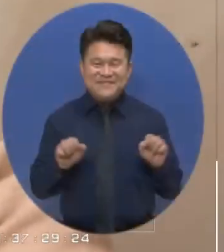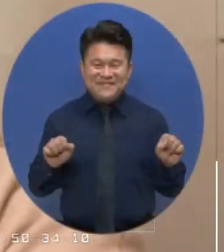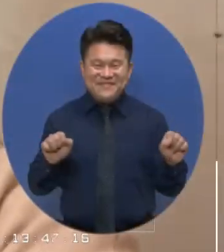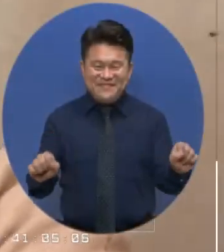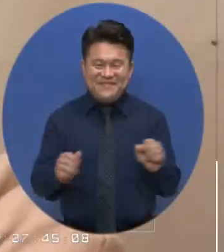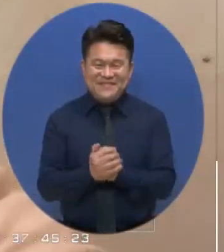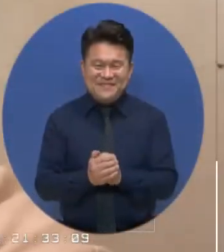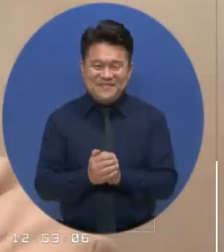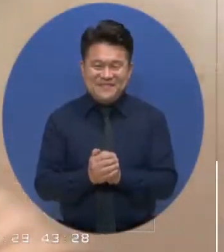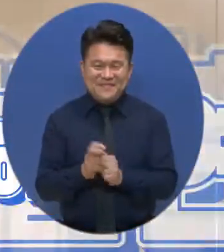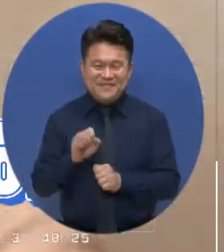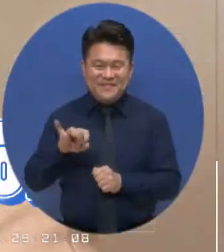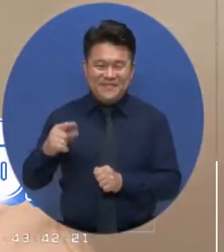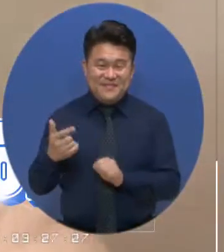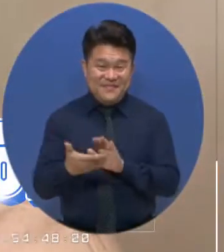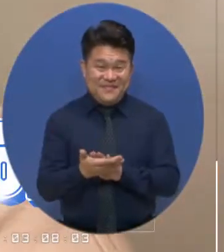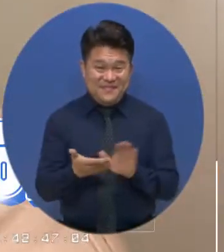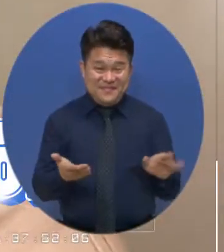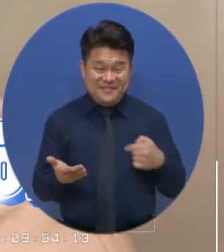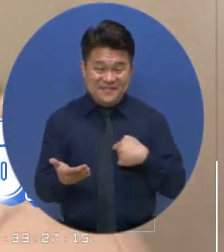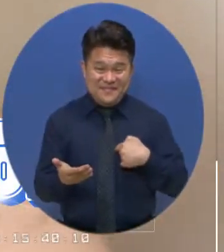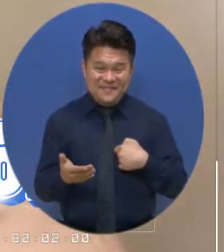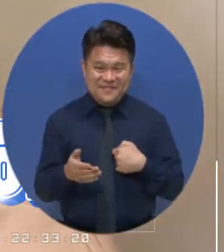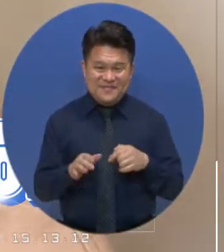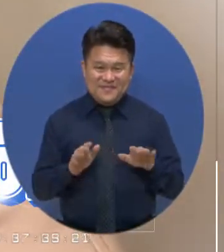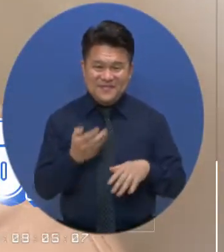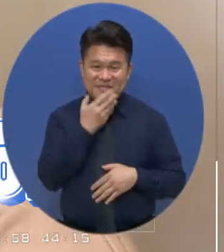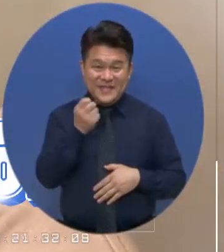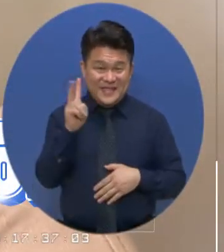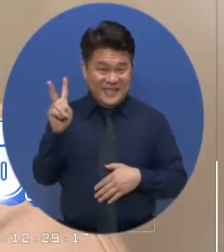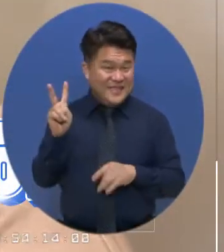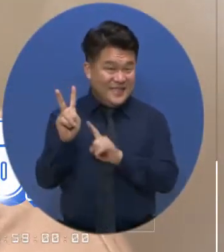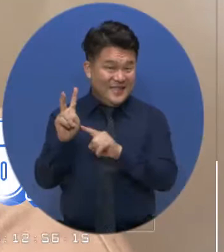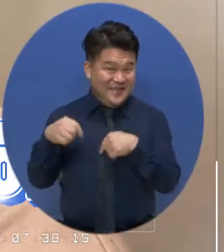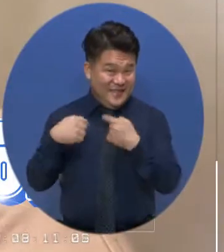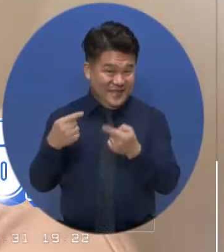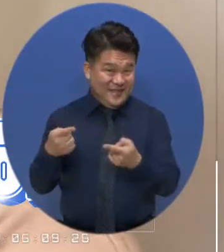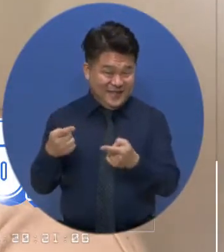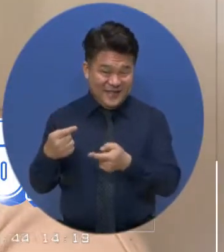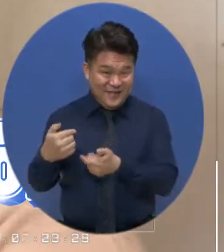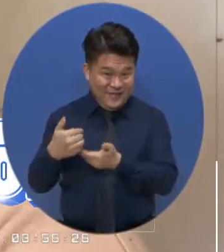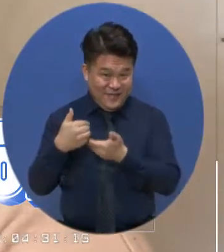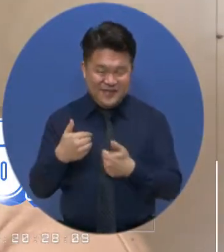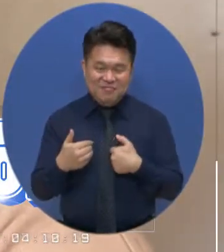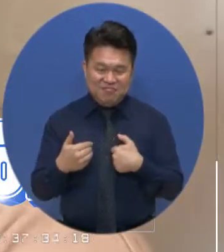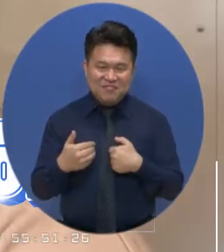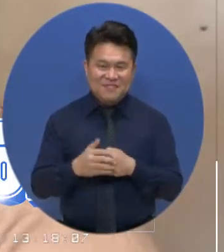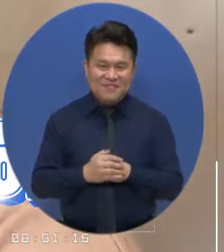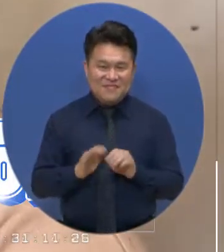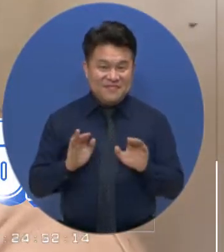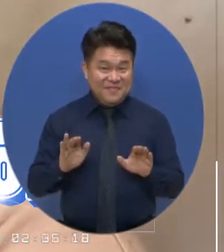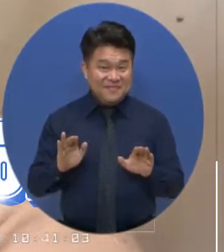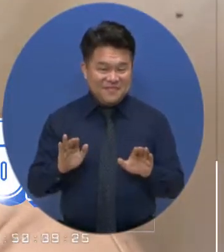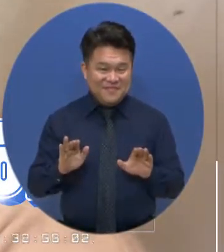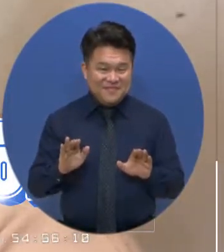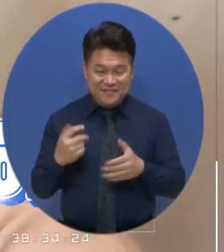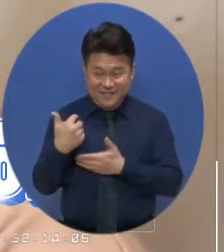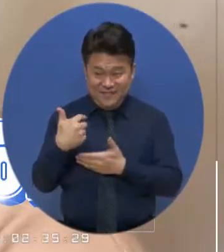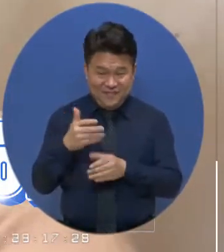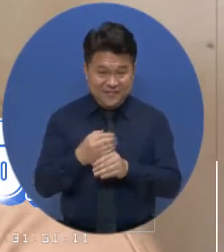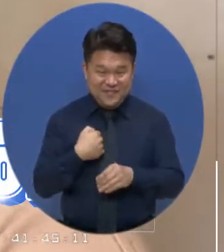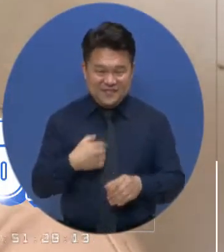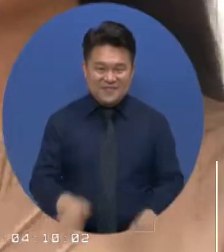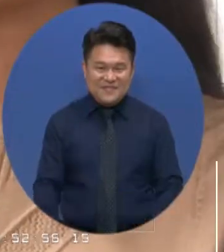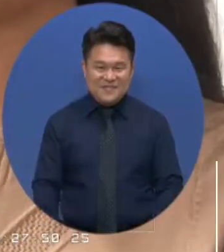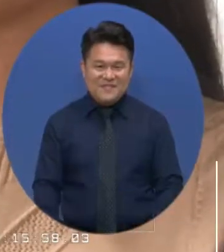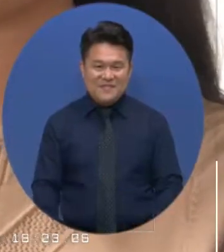안녕하세요, 미진이요. 제가 복지TV 훈련 섭외가 와가지고 이제 촬영을 하고